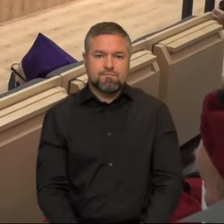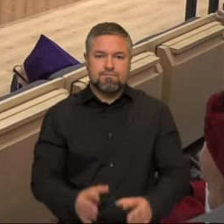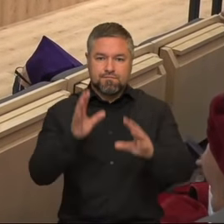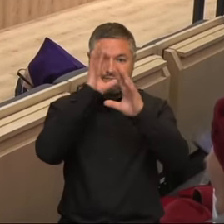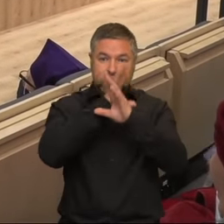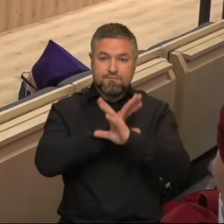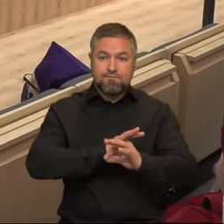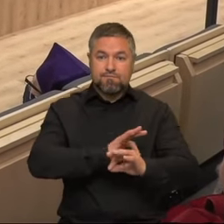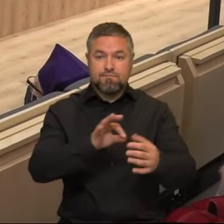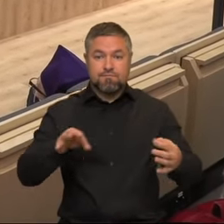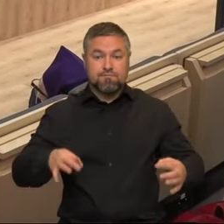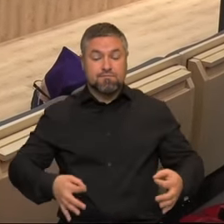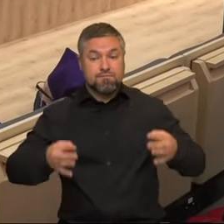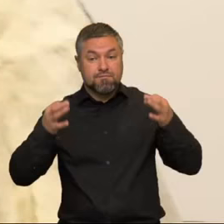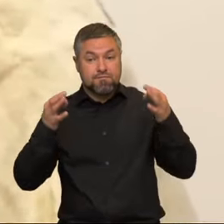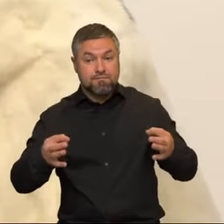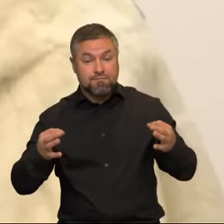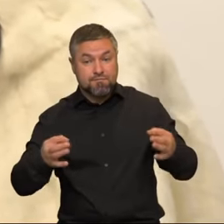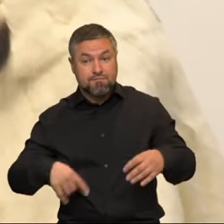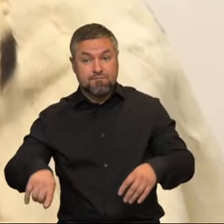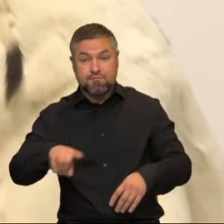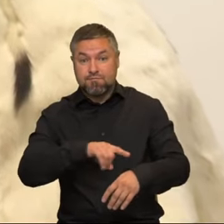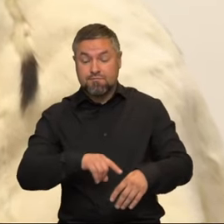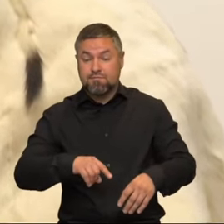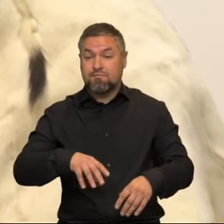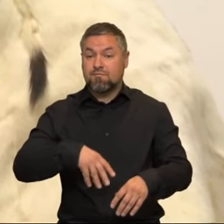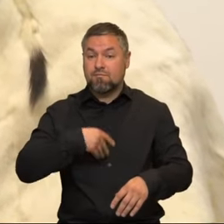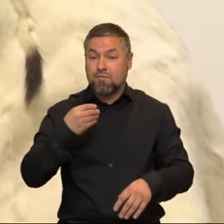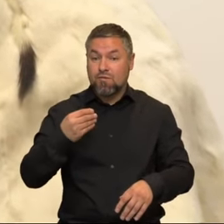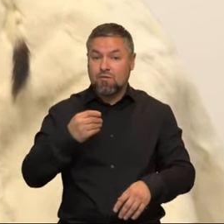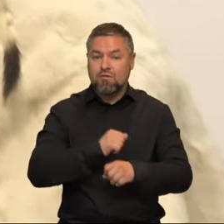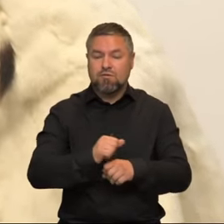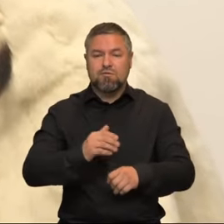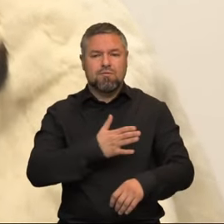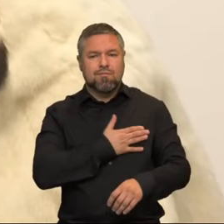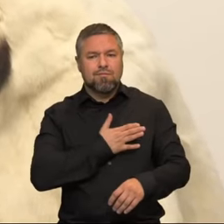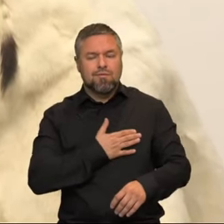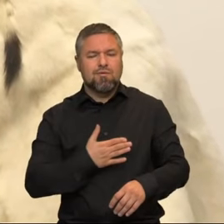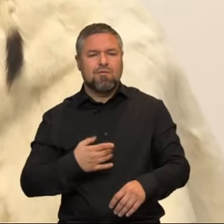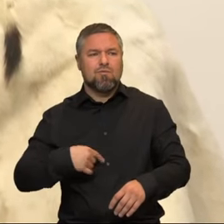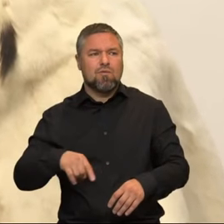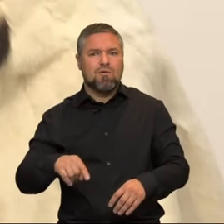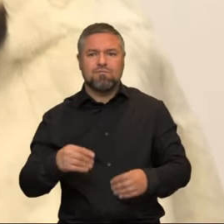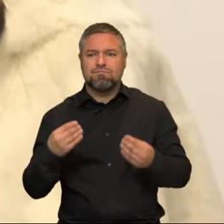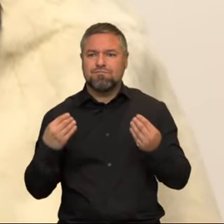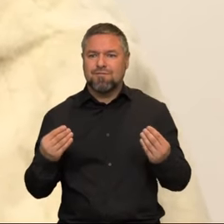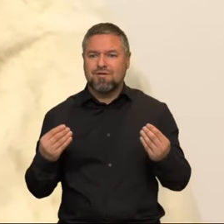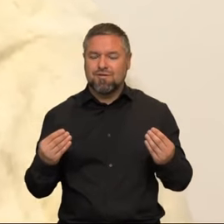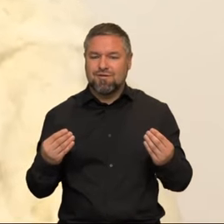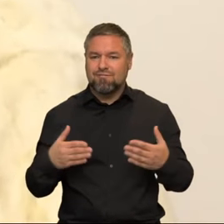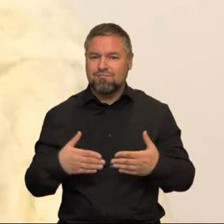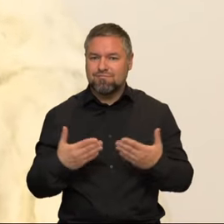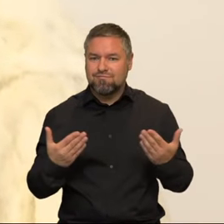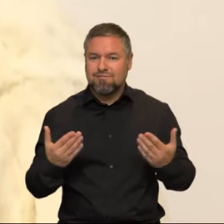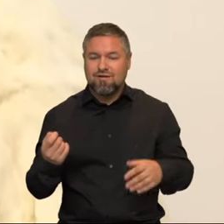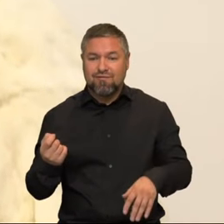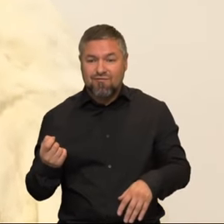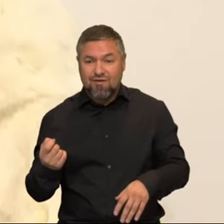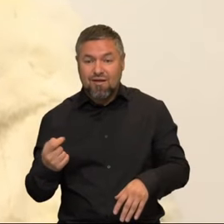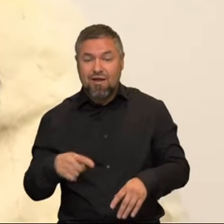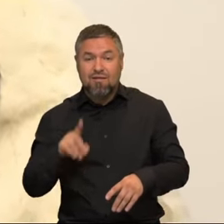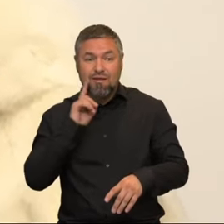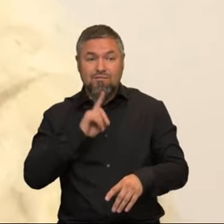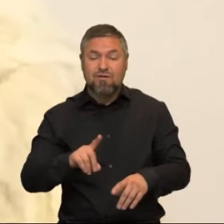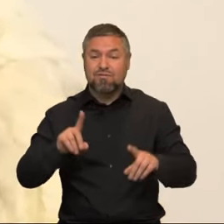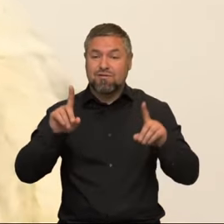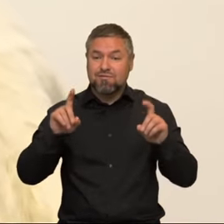Szanowni Państwo, dzisiejsza uroczystość obfituje w niezwykłe miłe chwile, ale inauguracja